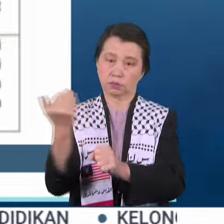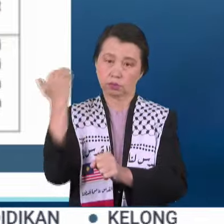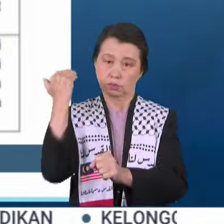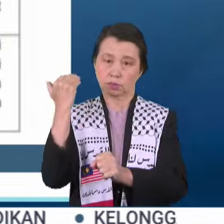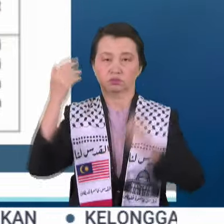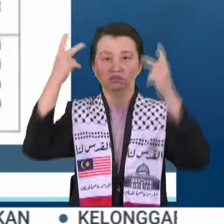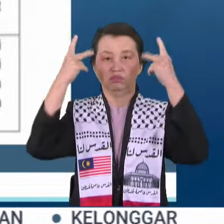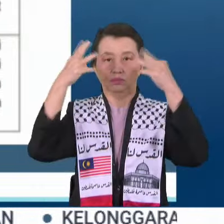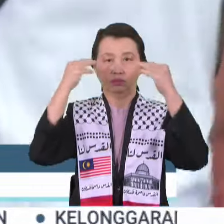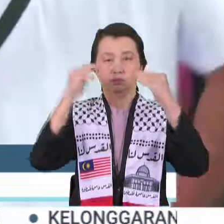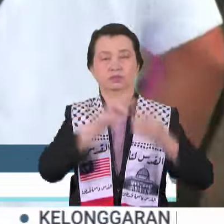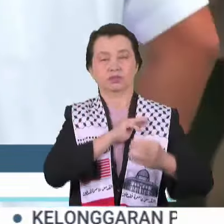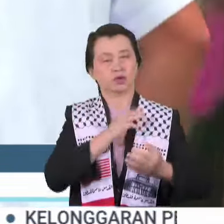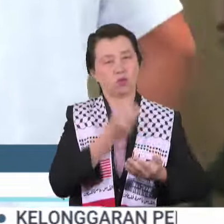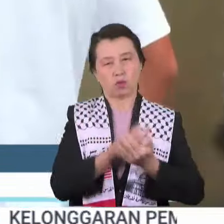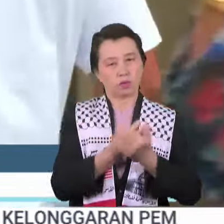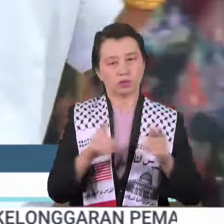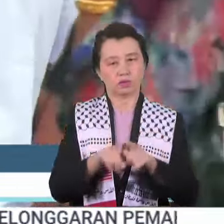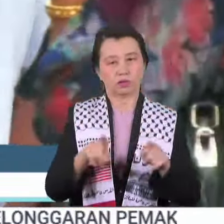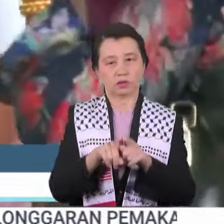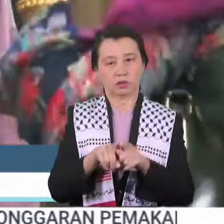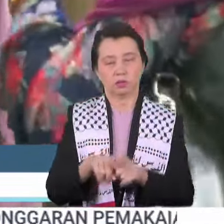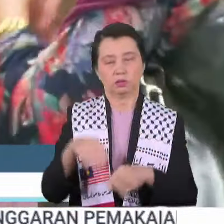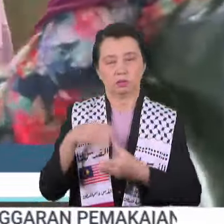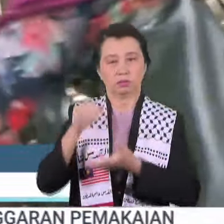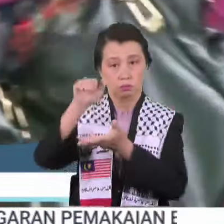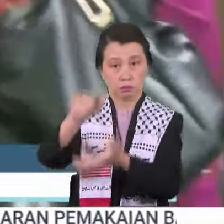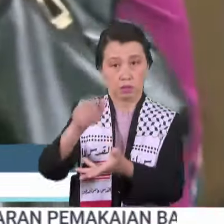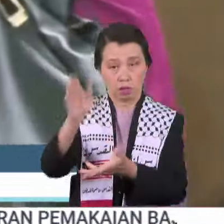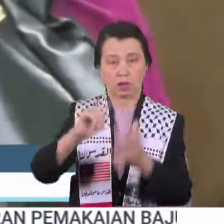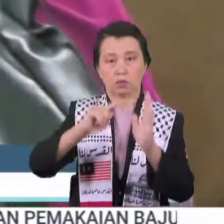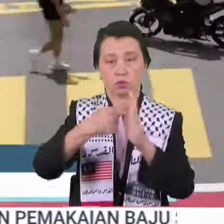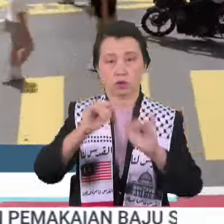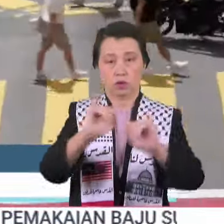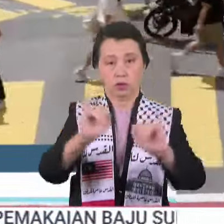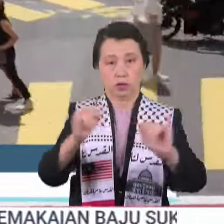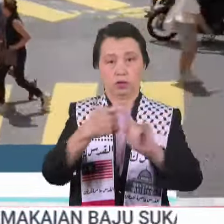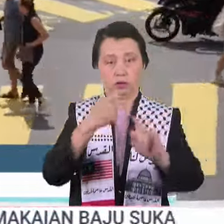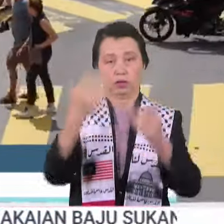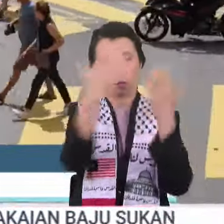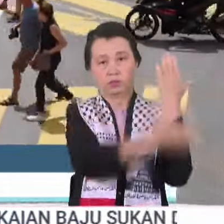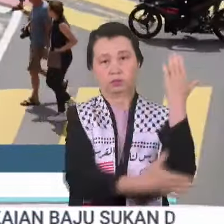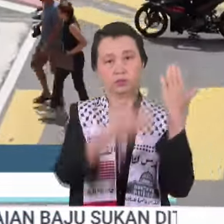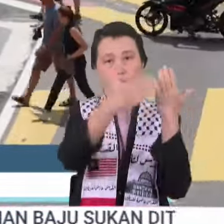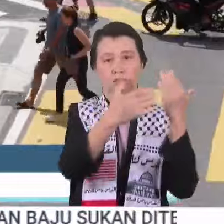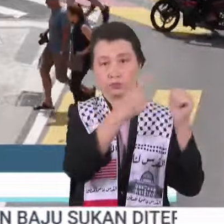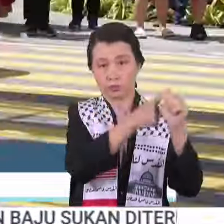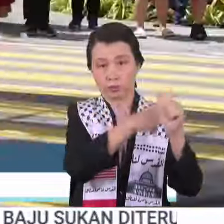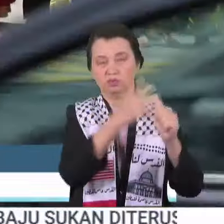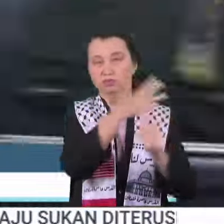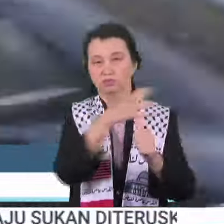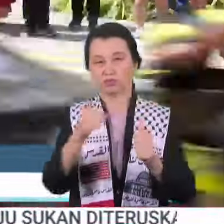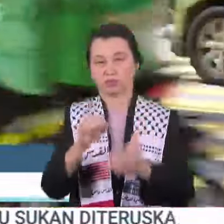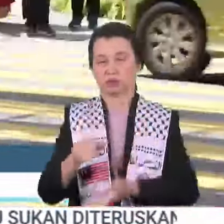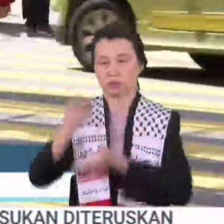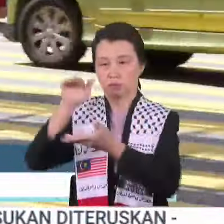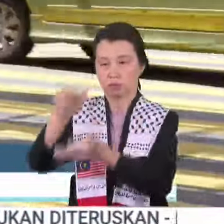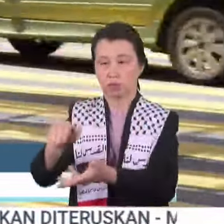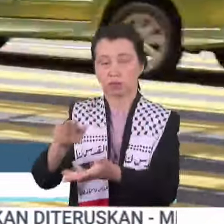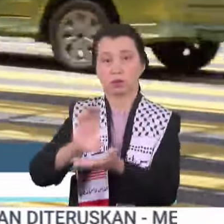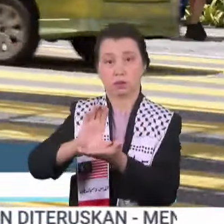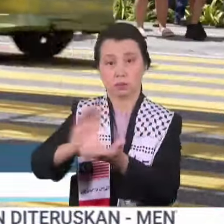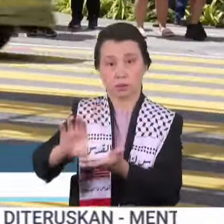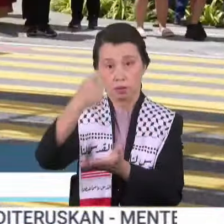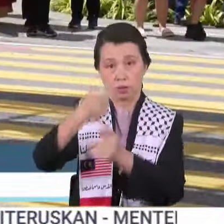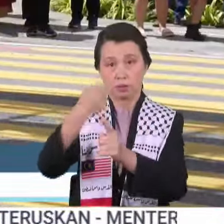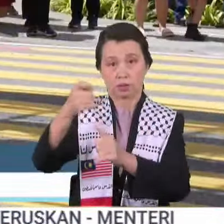yang juga Menteri Kewangan berkata, pelaksanaan Sara akan bermula Isnin ini bagi penerima dari Semenanjung Malaysia. Manakala penyaluran bantuan tunai untuk